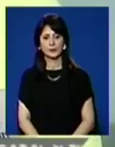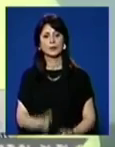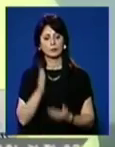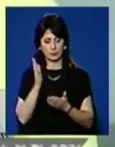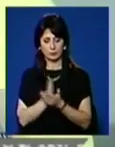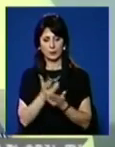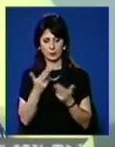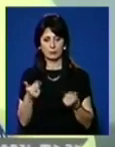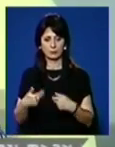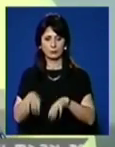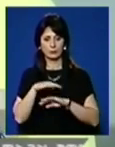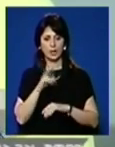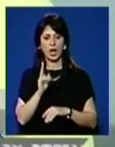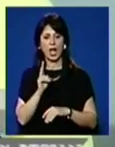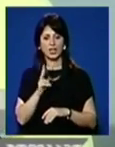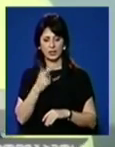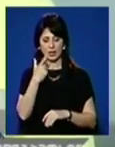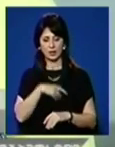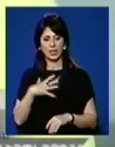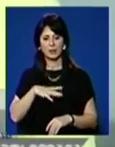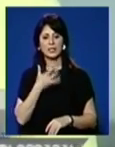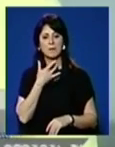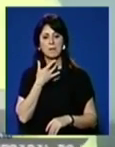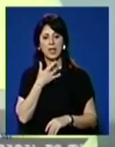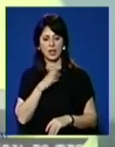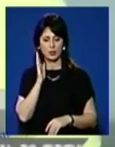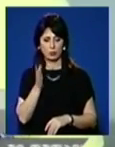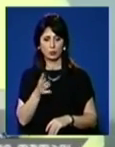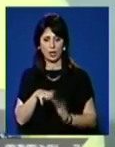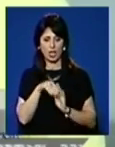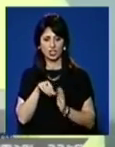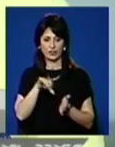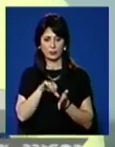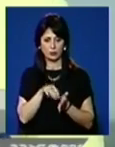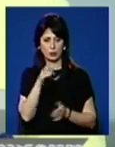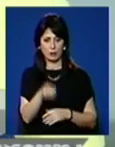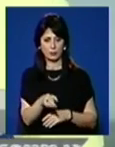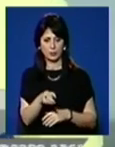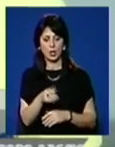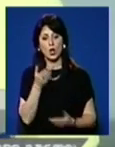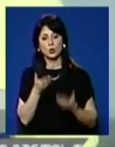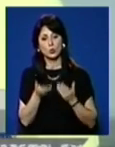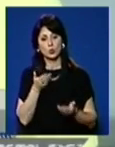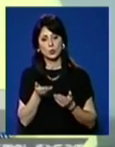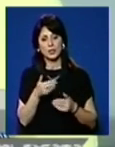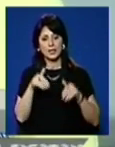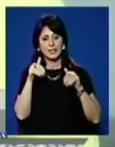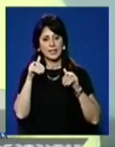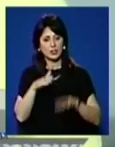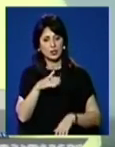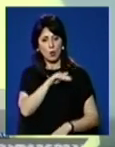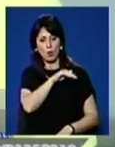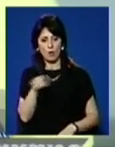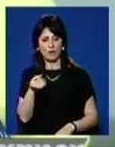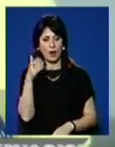მაქვს შეთავაზება, რომ კანდიდატურა დავაყენო თბილისის მერის პოსტზე და მივიღო არჩევნებში მონაწილეობა. თუმცა გადაწყვეტილებას